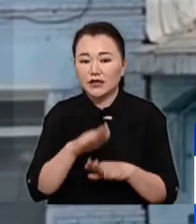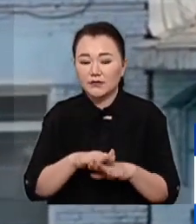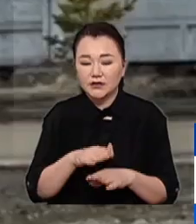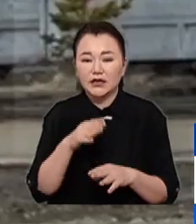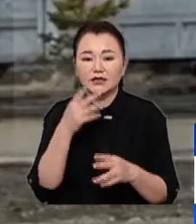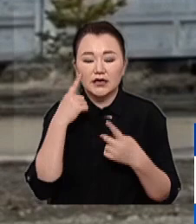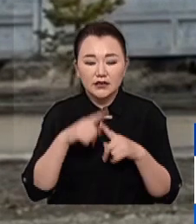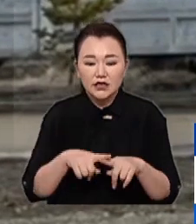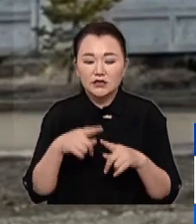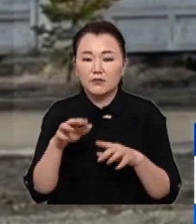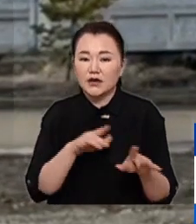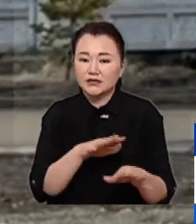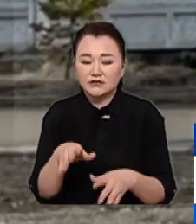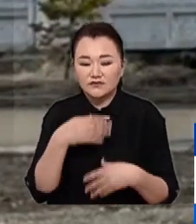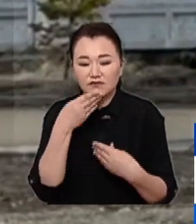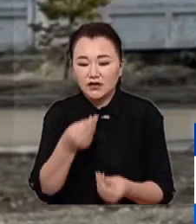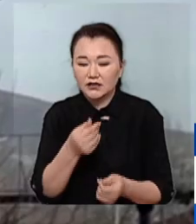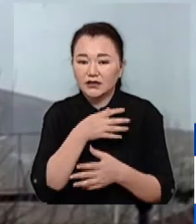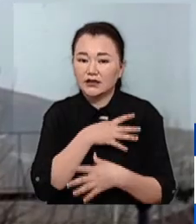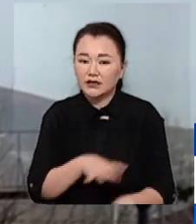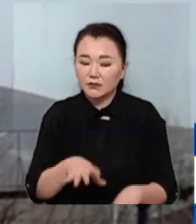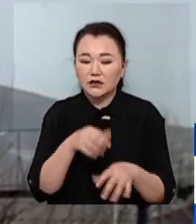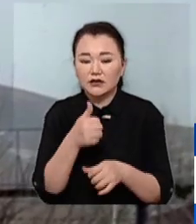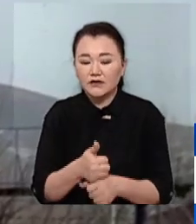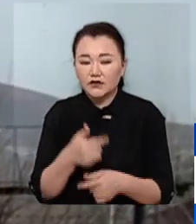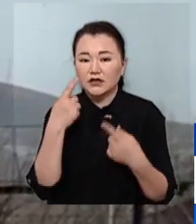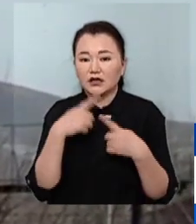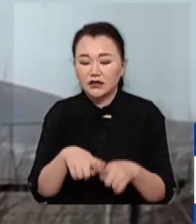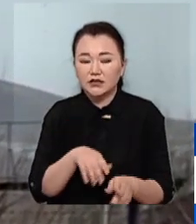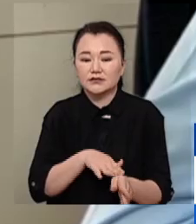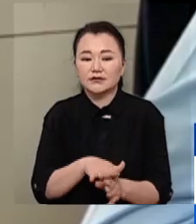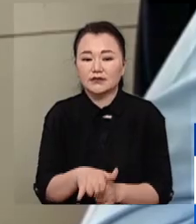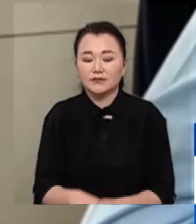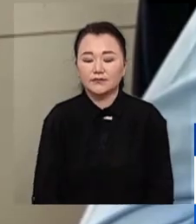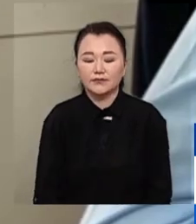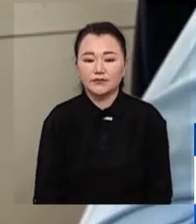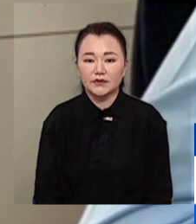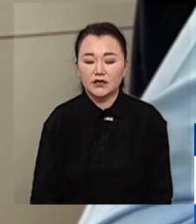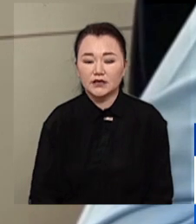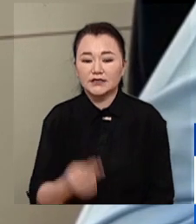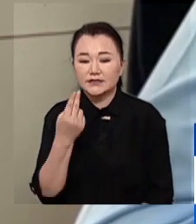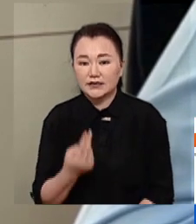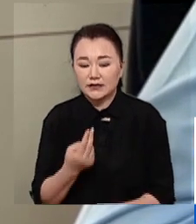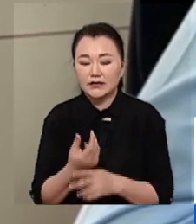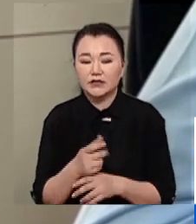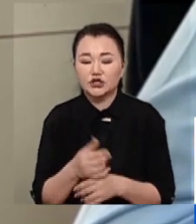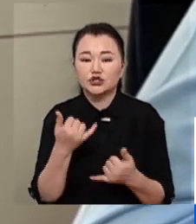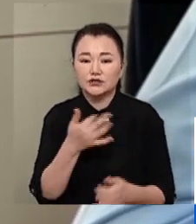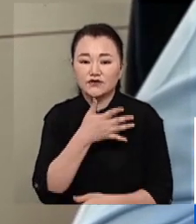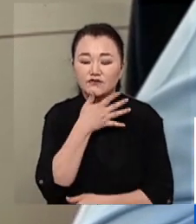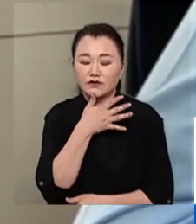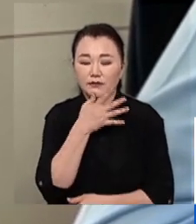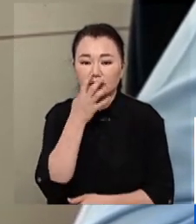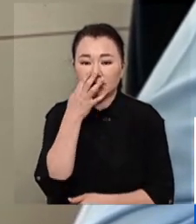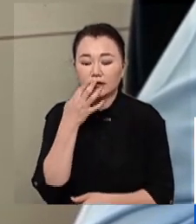на технологический процесс никак не повлиял. Основное оборудование целое. В настоящее время